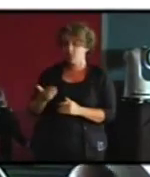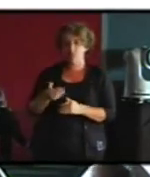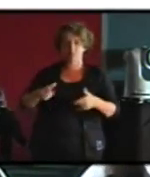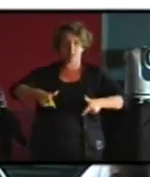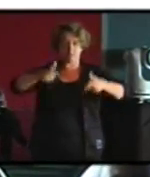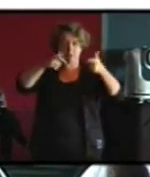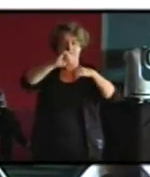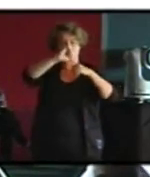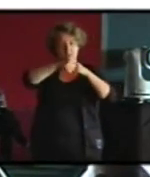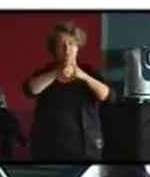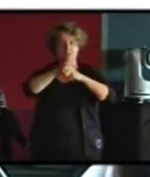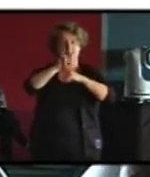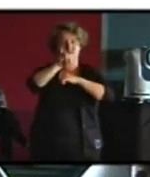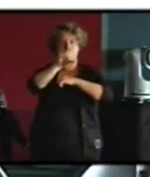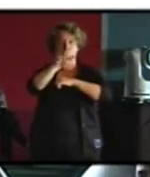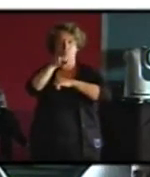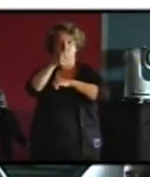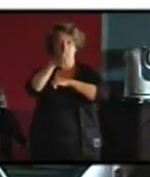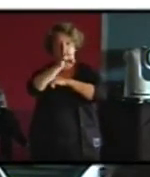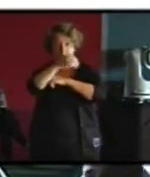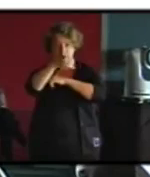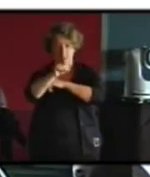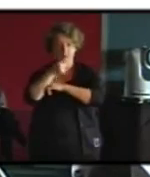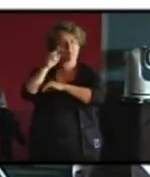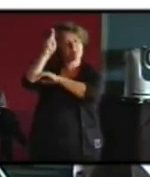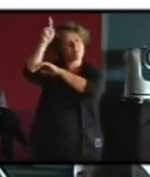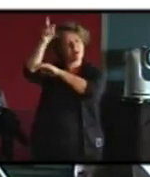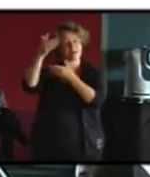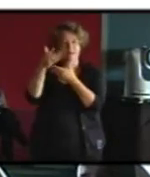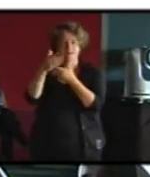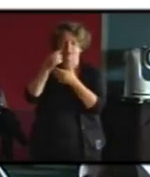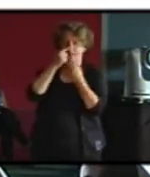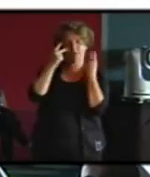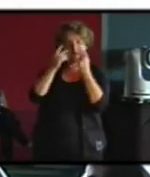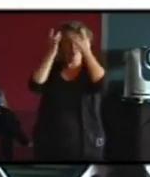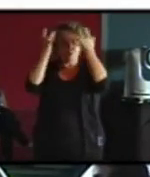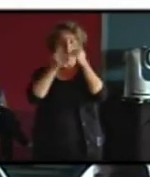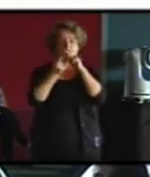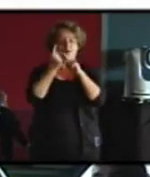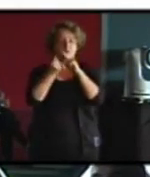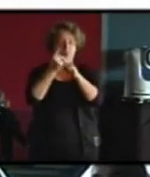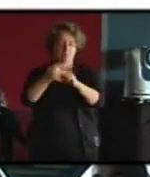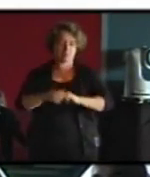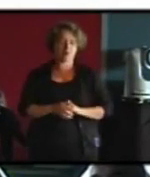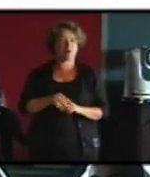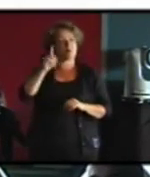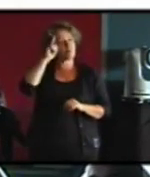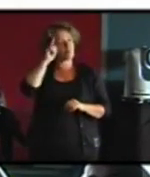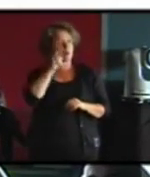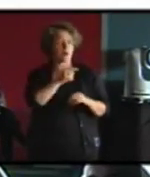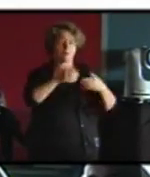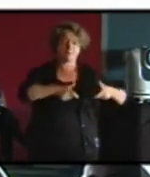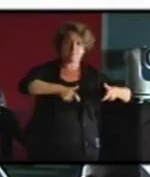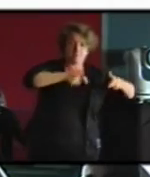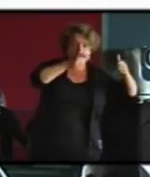valeur culturelle. Ce n'est pas qu'une histoire de foncier. C'est-à-dire que cette valeur culturelle, elle est importante. C'est-à-dire que quand je parle de bâtiment hybride, de bâtiment mixte, je pense qu'à un